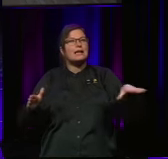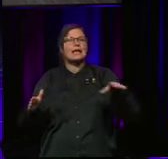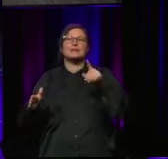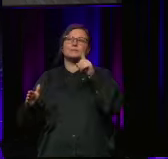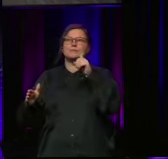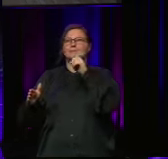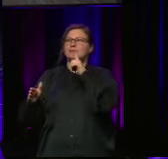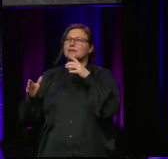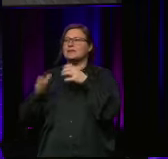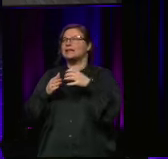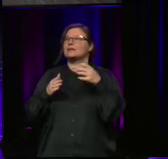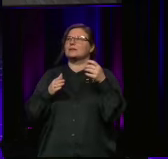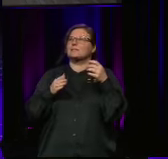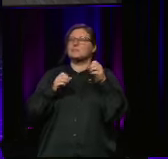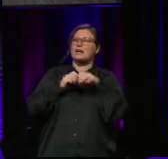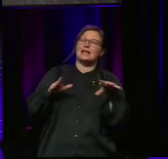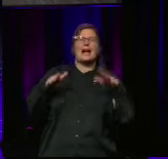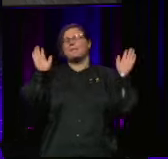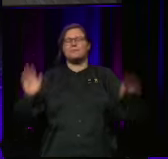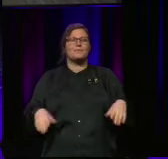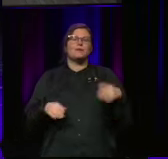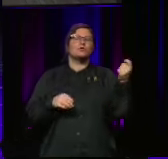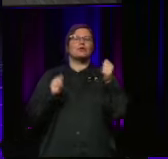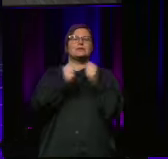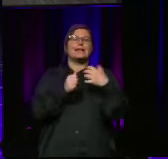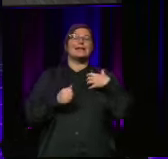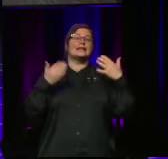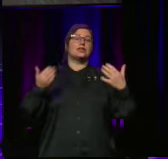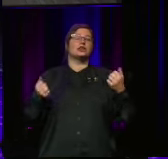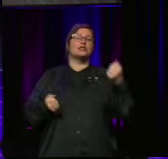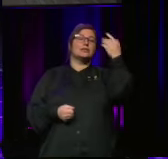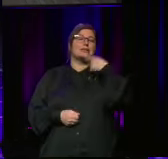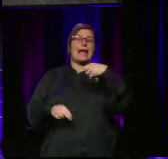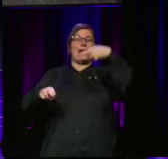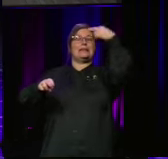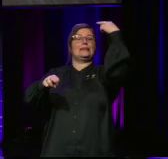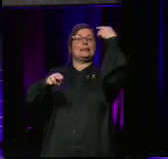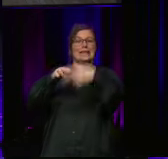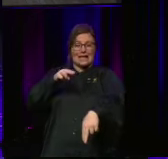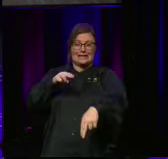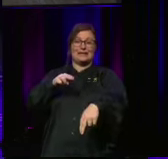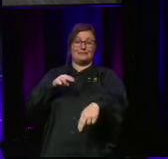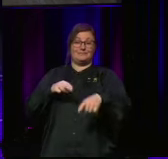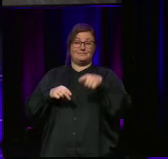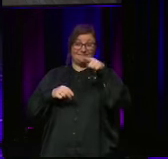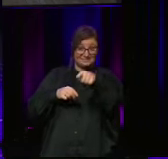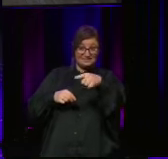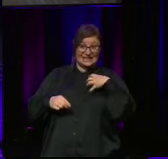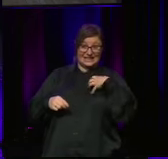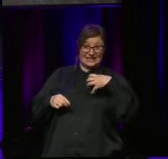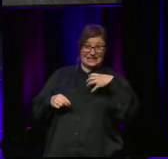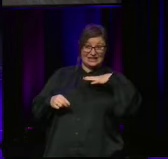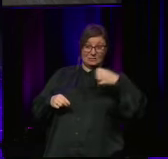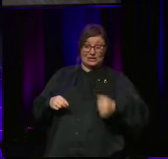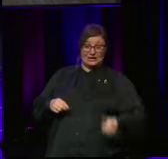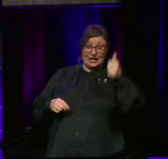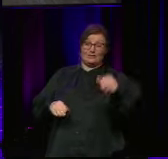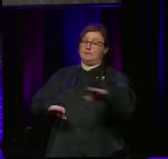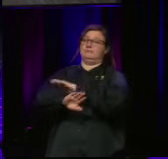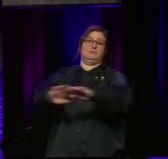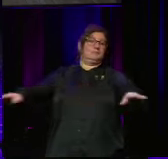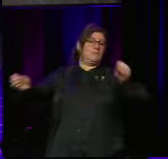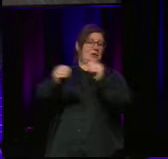eller något liknande, skulle kunna säga så här: nej, den rikspolischefen vill vi inte ha, utan nu